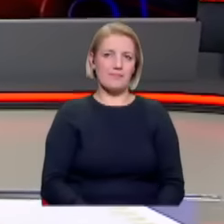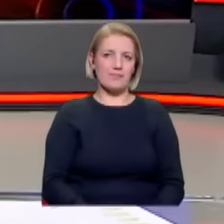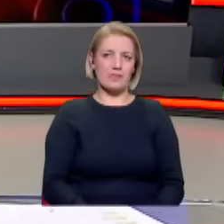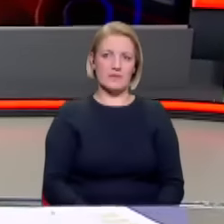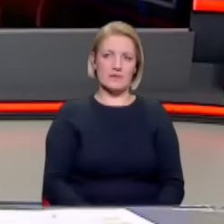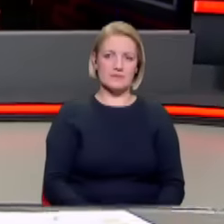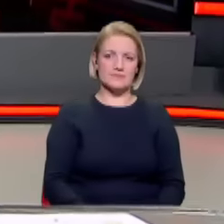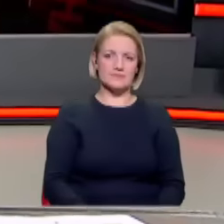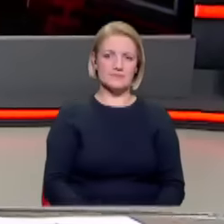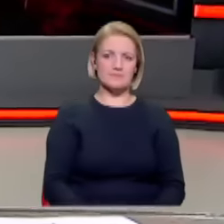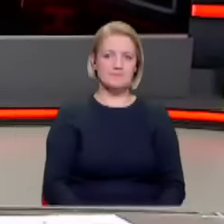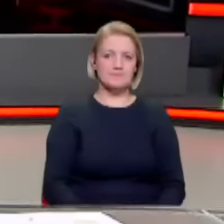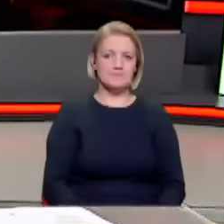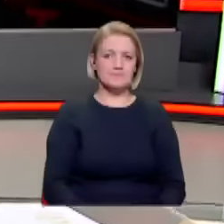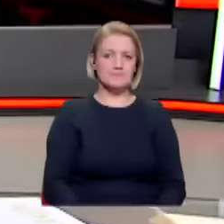Evet efendim,